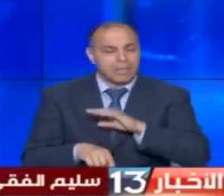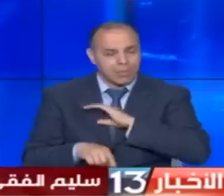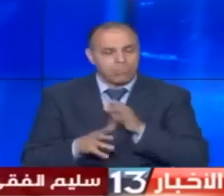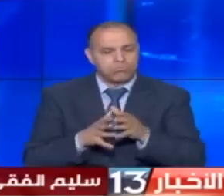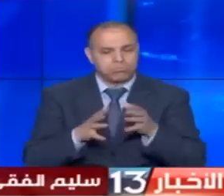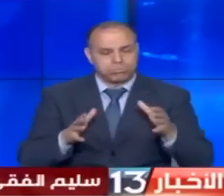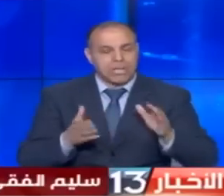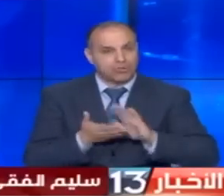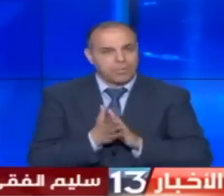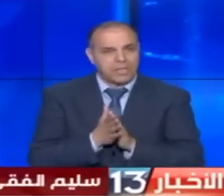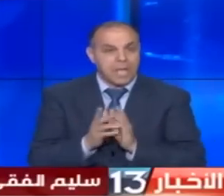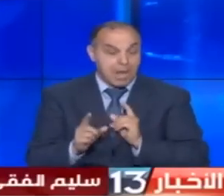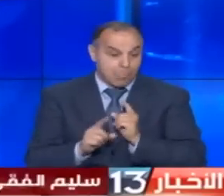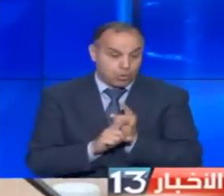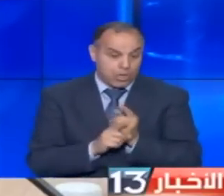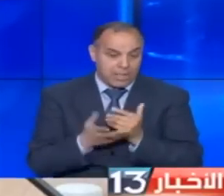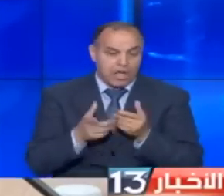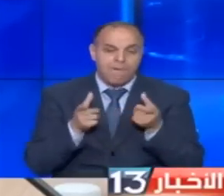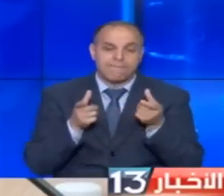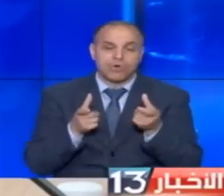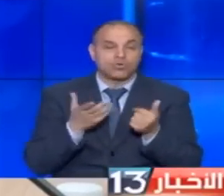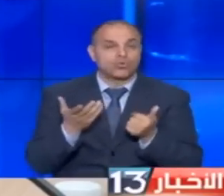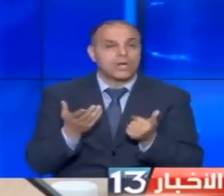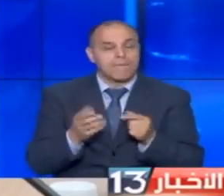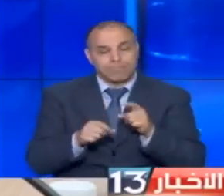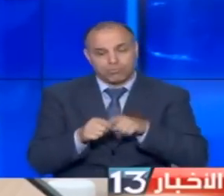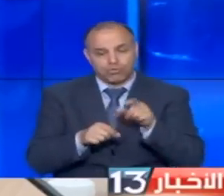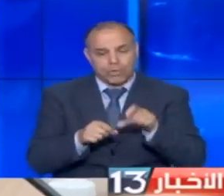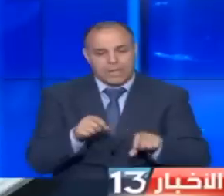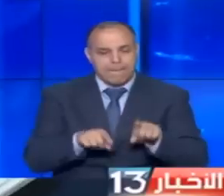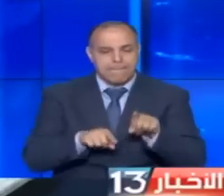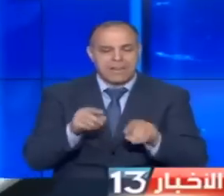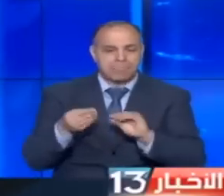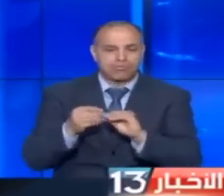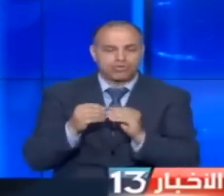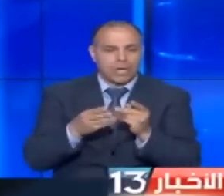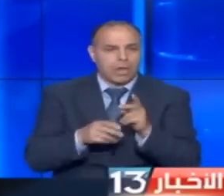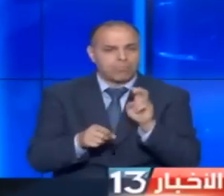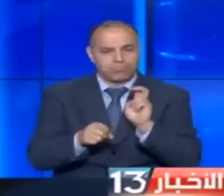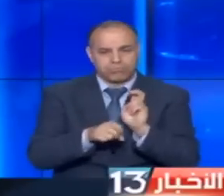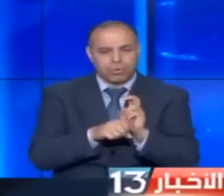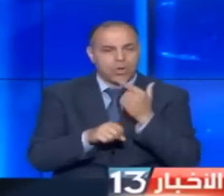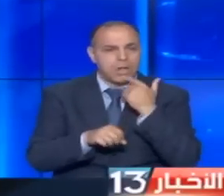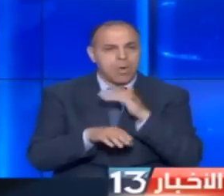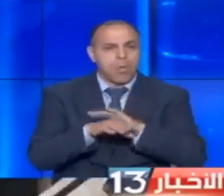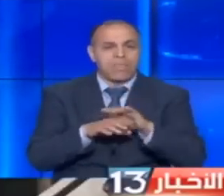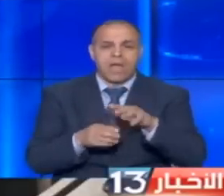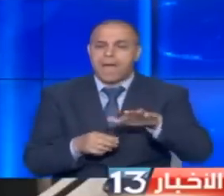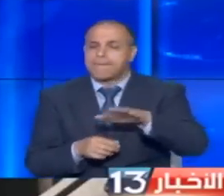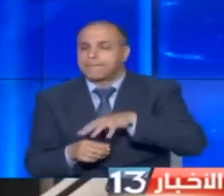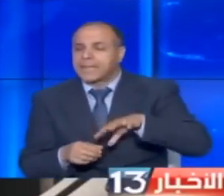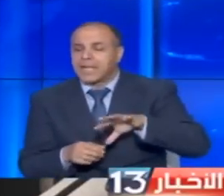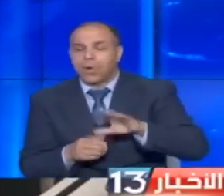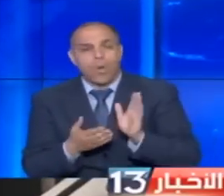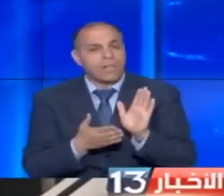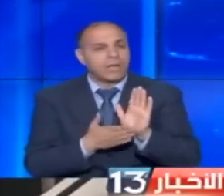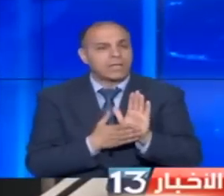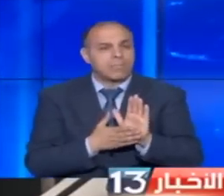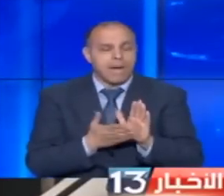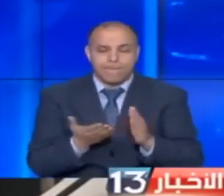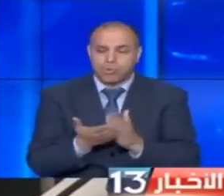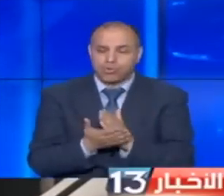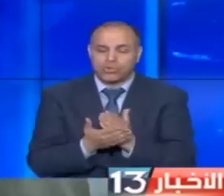الملتقى مثل ايضا فرصه للمشاركين لطرح بعض الاشكاليات المتعلقه بالوضع البيئي بتقديم مشاريعهم